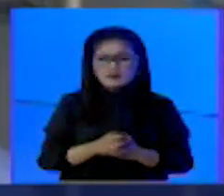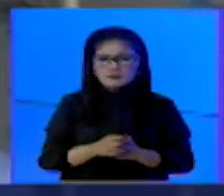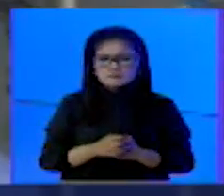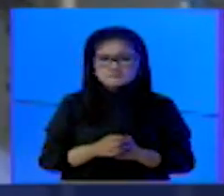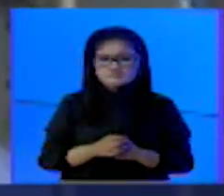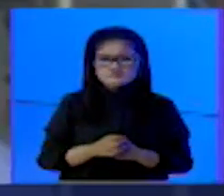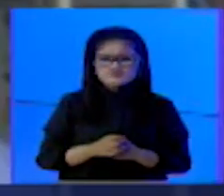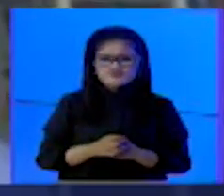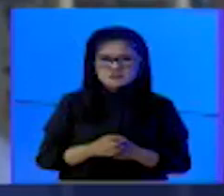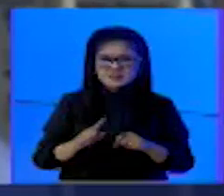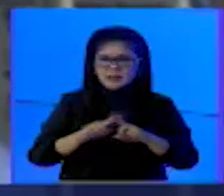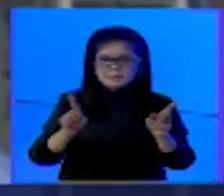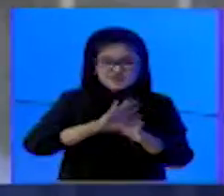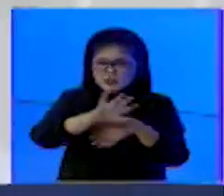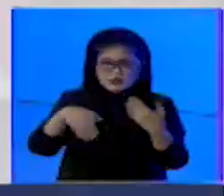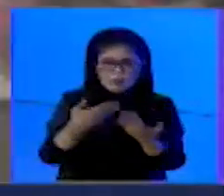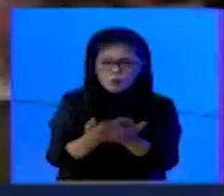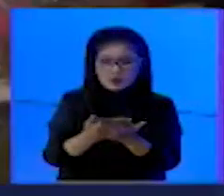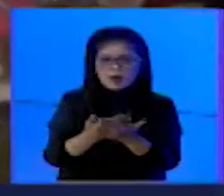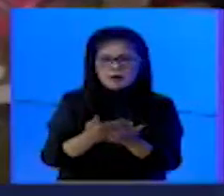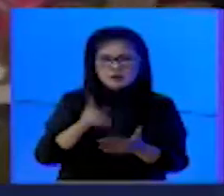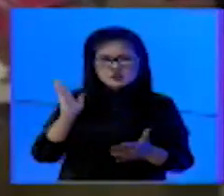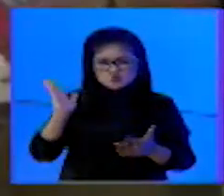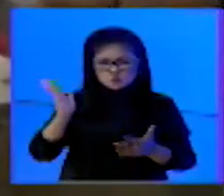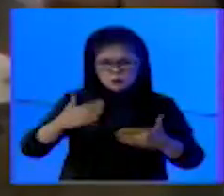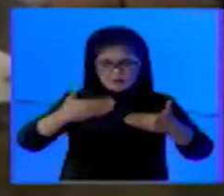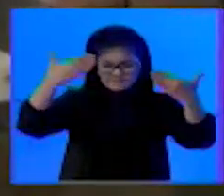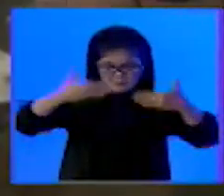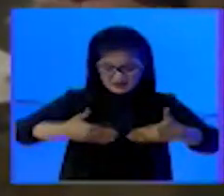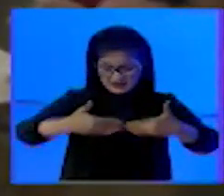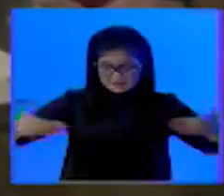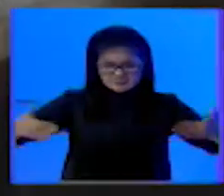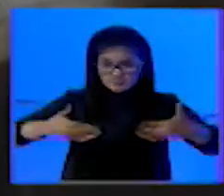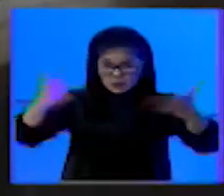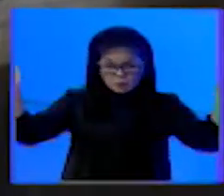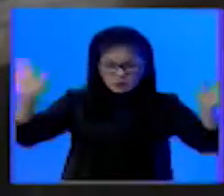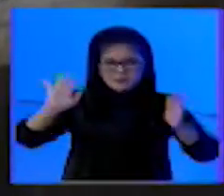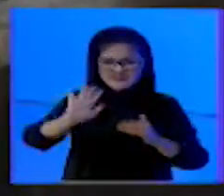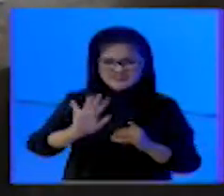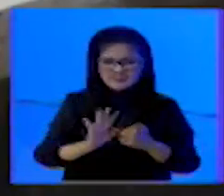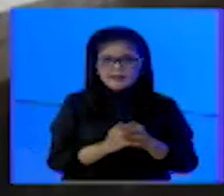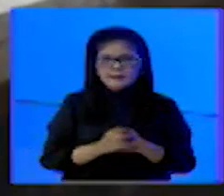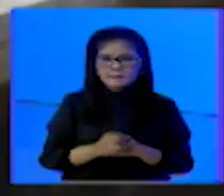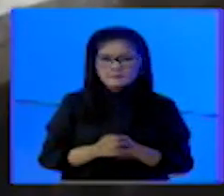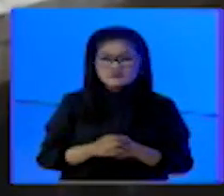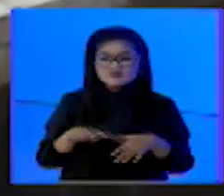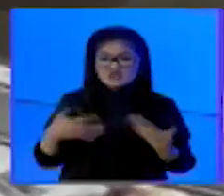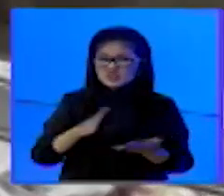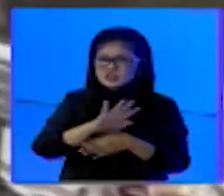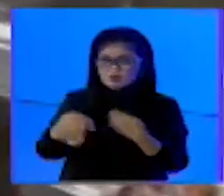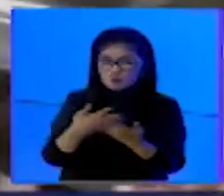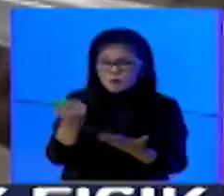tidak semua lapak. Jadi memang belum selesai. Pembatas plastik pada lapak pedagang ini wajib dipasang di seluruh pasar tradisional di